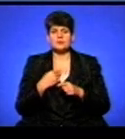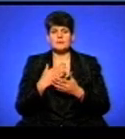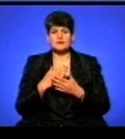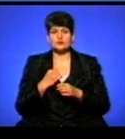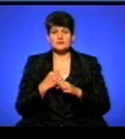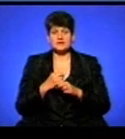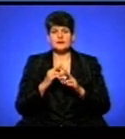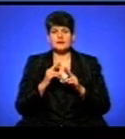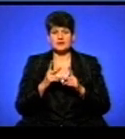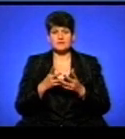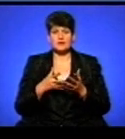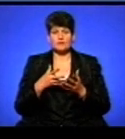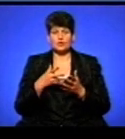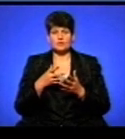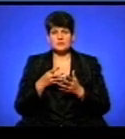202,4 метра.